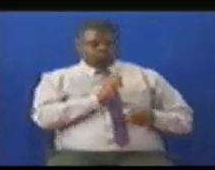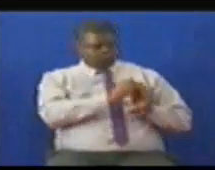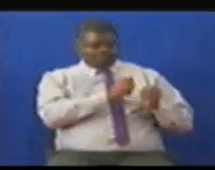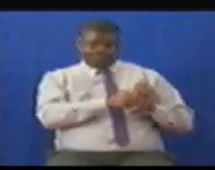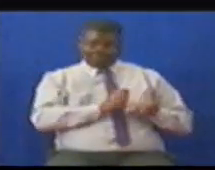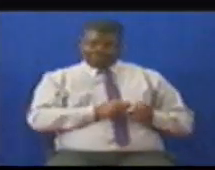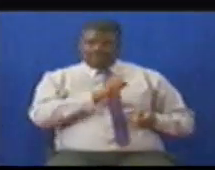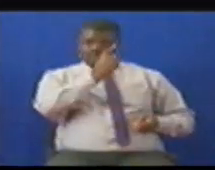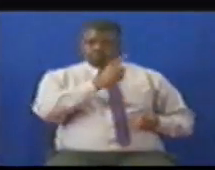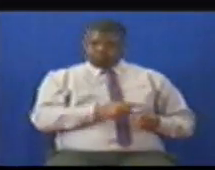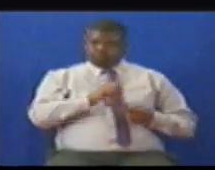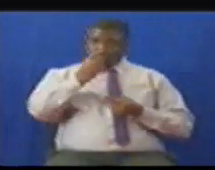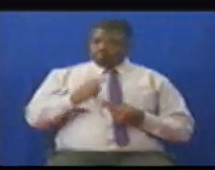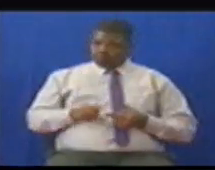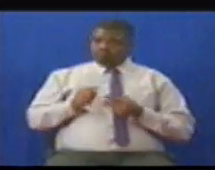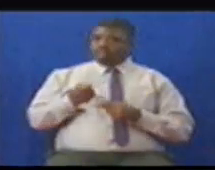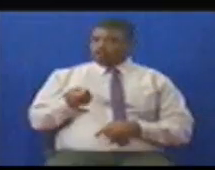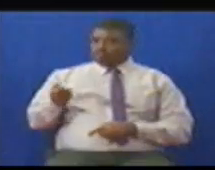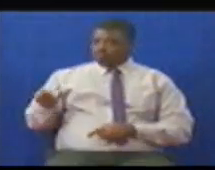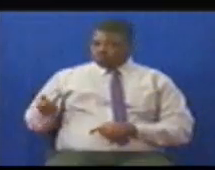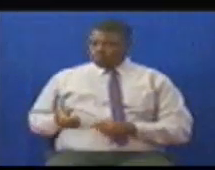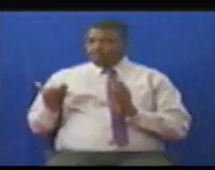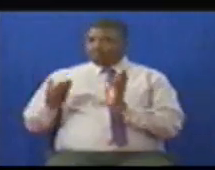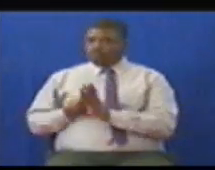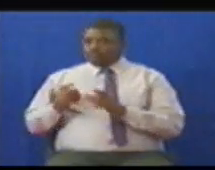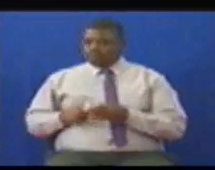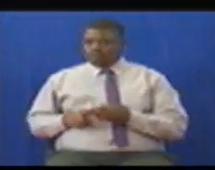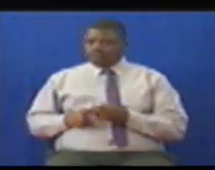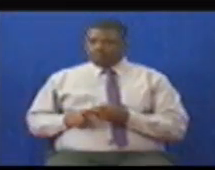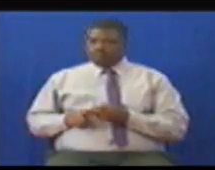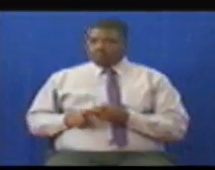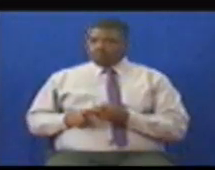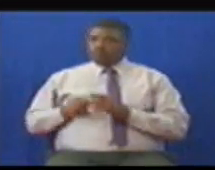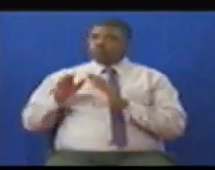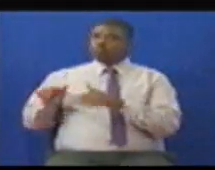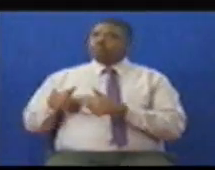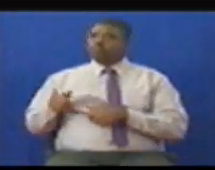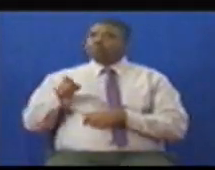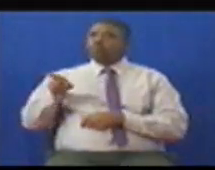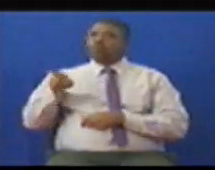madogo madogo ambayo yanahitaji kurekebishwa, ikiwa ni pamoja na wale watakaokuwa kwenye ukumbi huo kuzingatia muda.